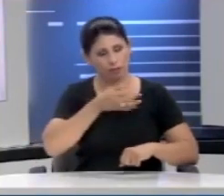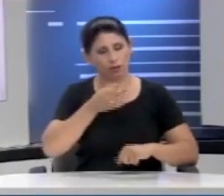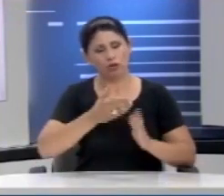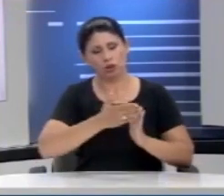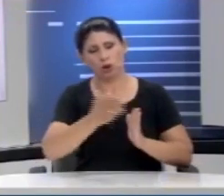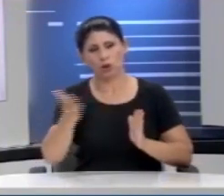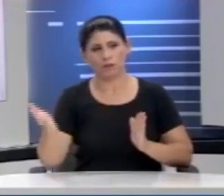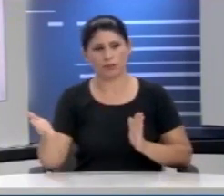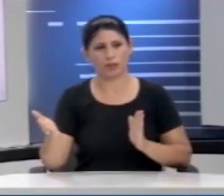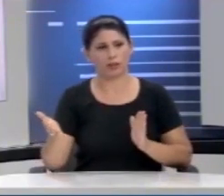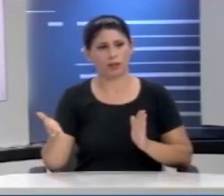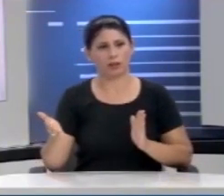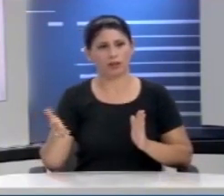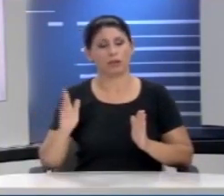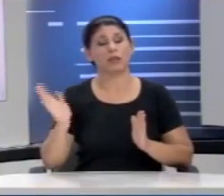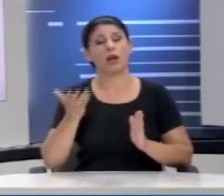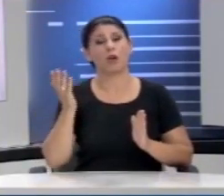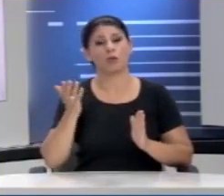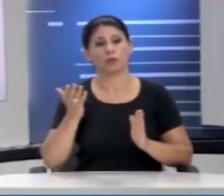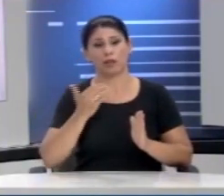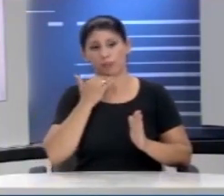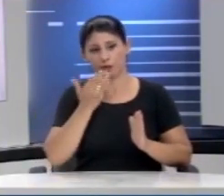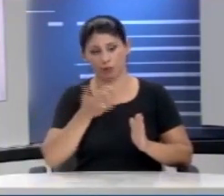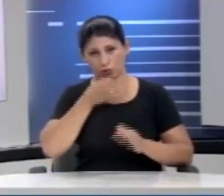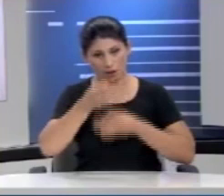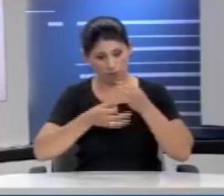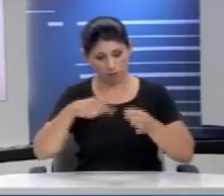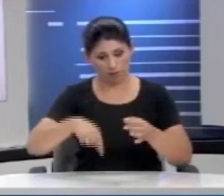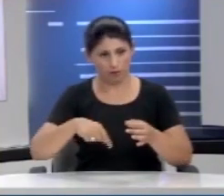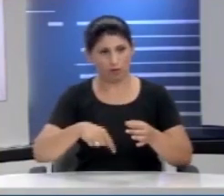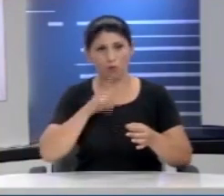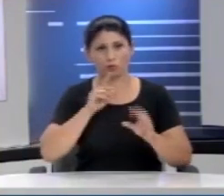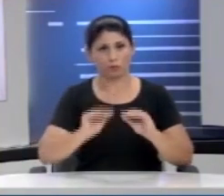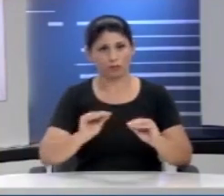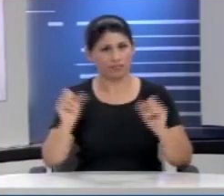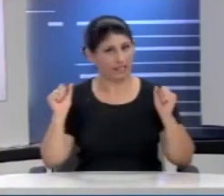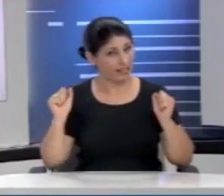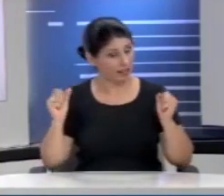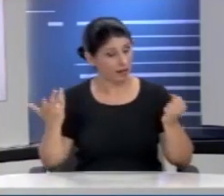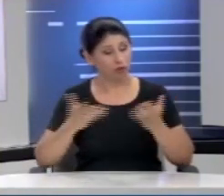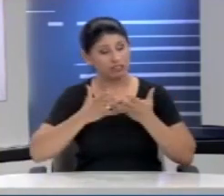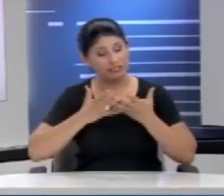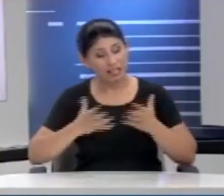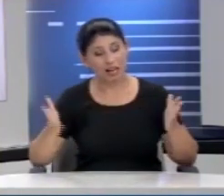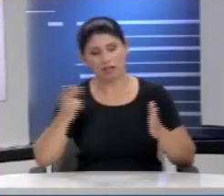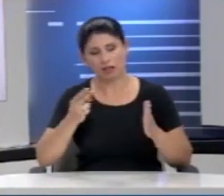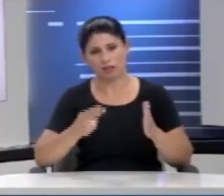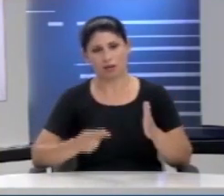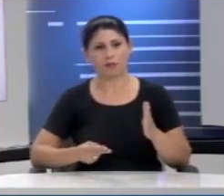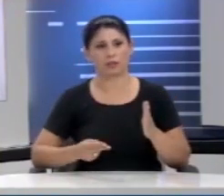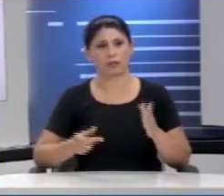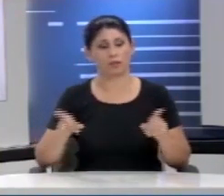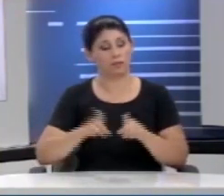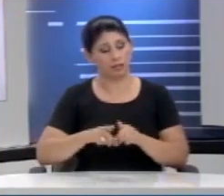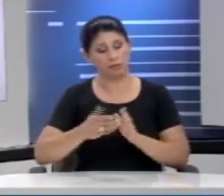τοποθετηθούν για όλα αυτά και για όσα δεν μπορέσαμε να πούμε εδώ, όπως για την παιδεία, για την υγεία, που είναι τεράστια θέματα,